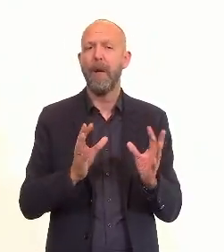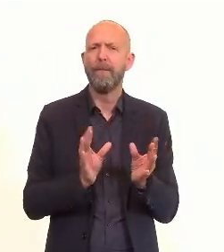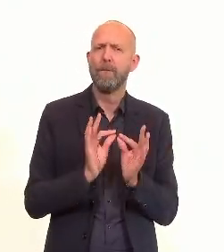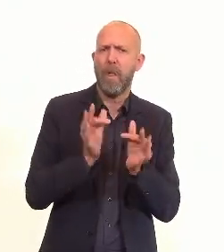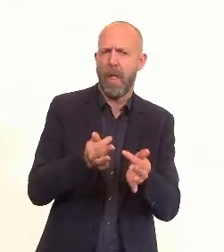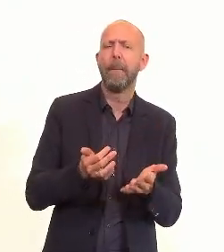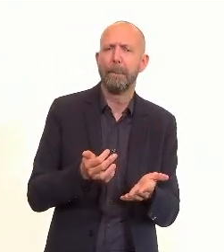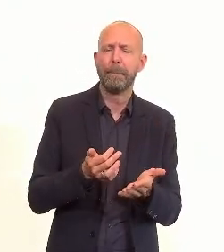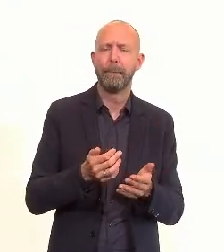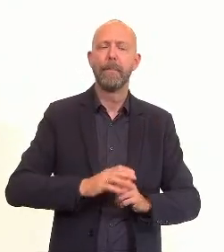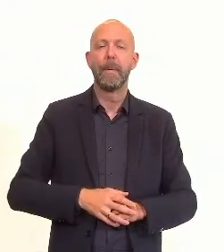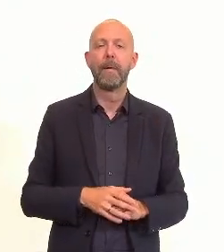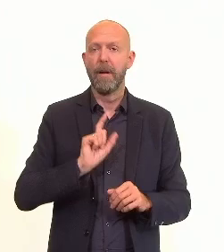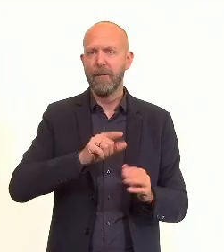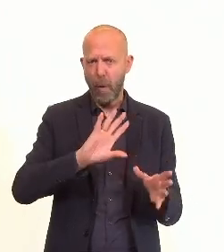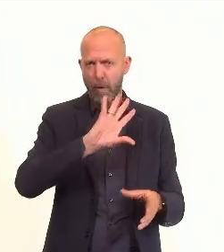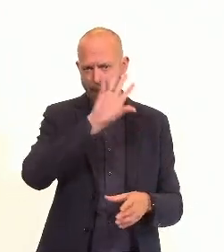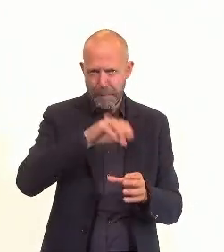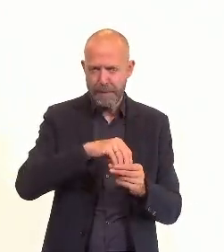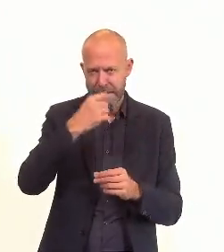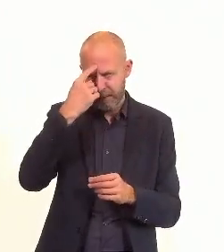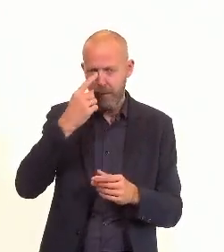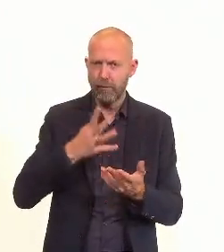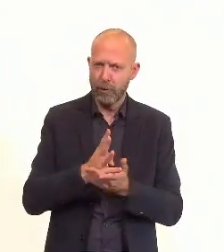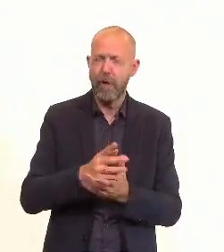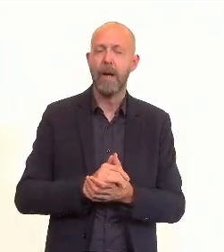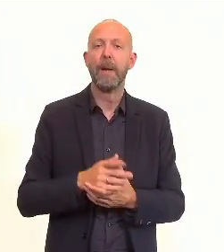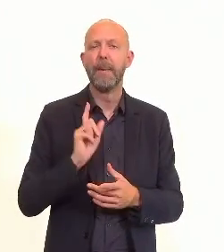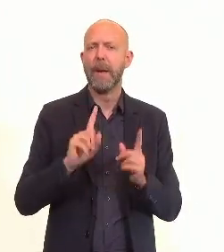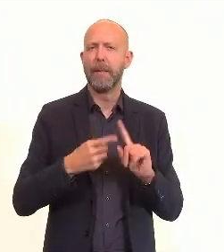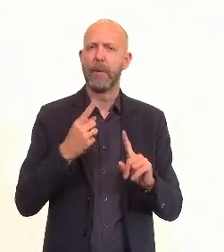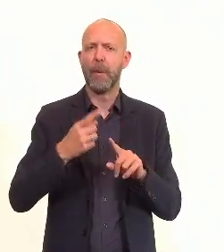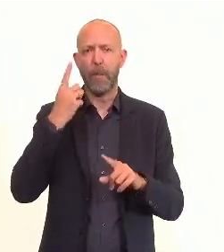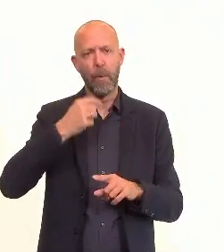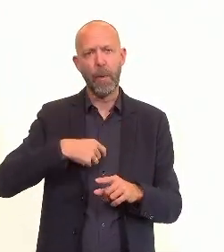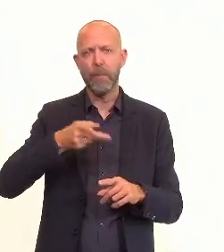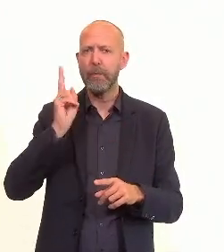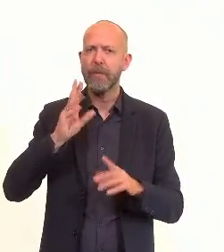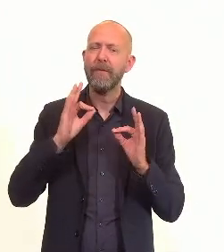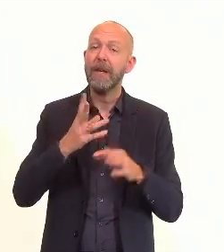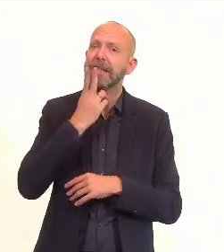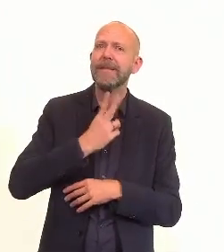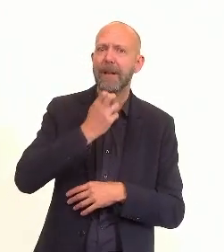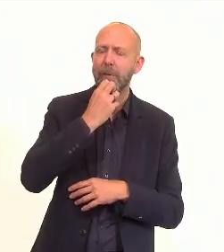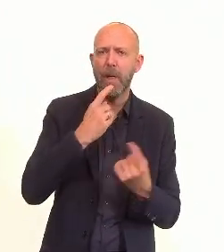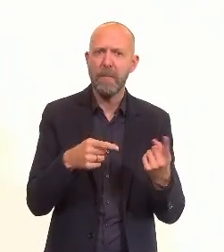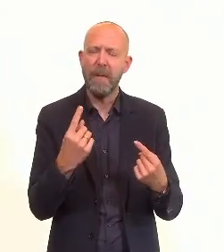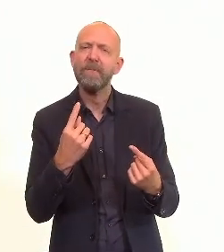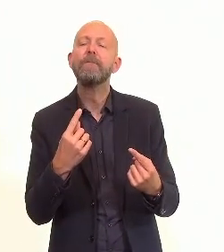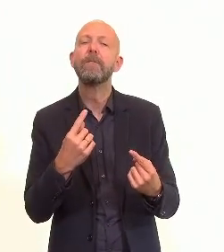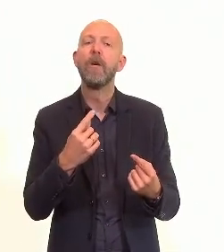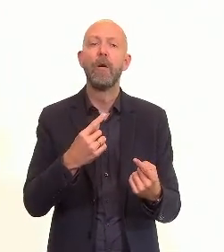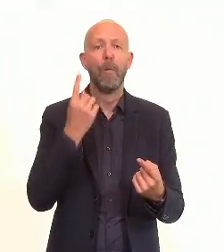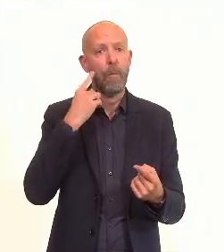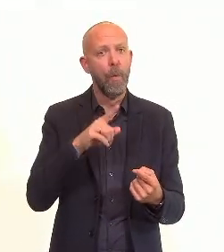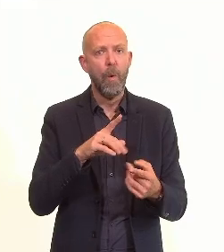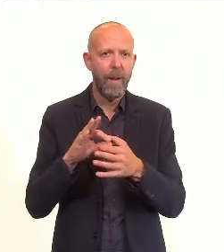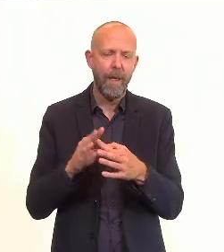convergence d'envie et de volonté. Peut-être un petit mot de réaction, Cyril, sur ces 2 projets, notamment nous aussi, que vous connaissez bien, si je ne me trompe